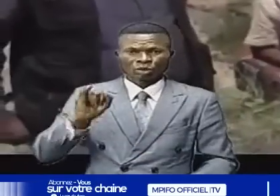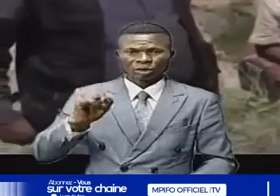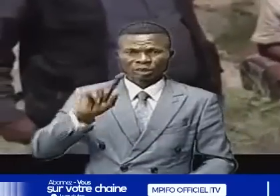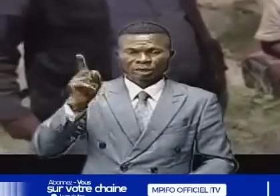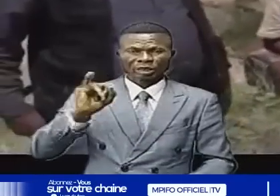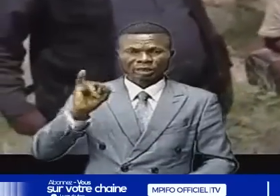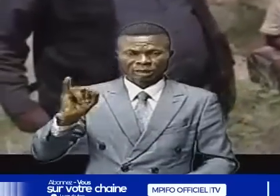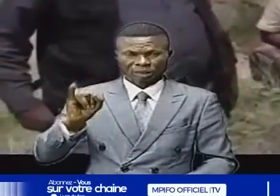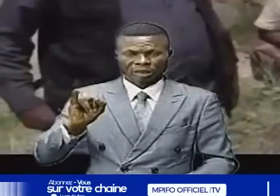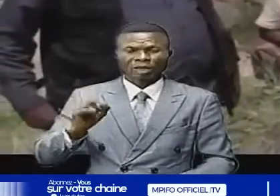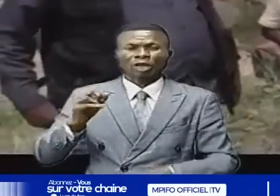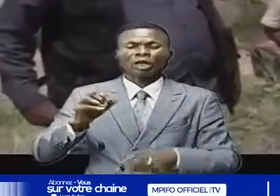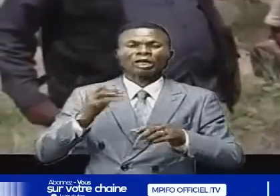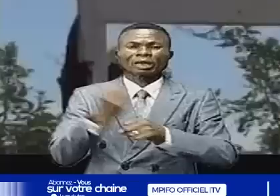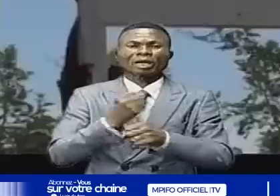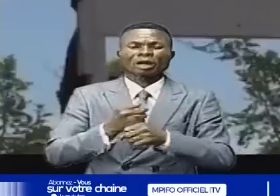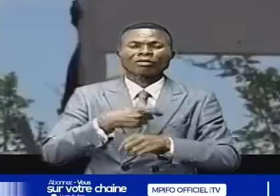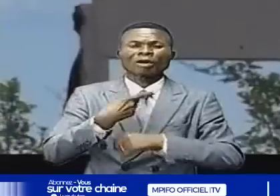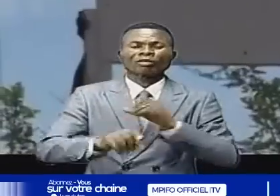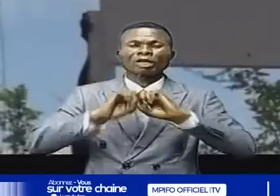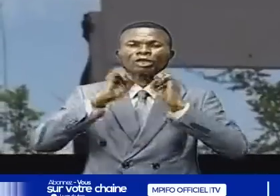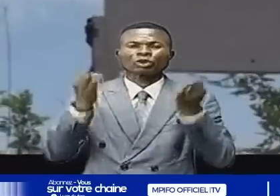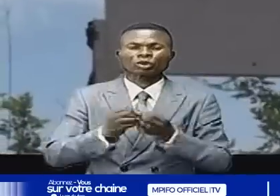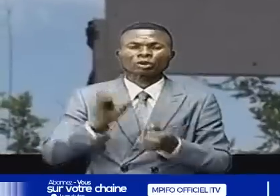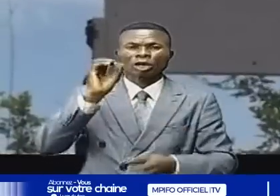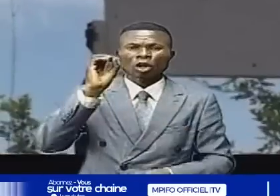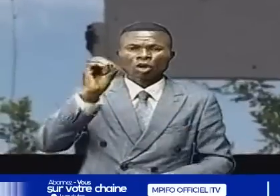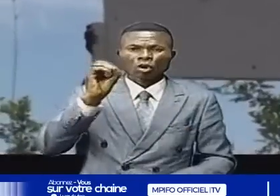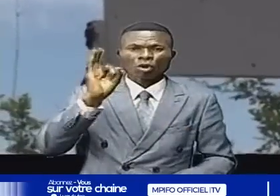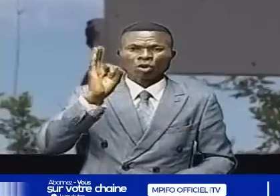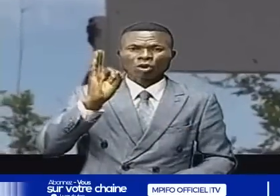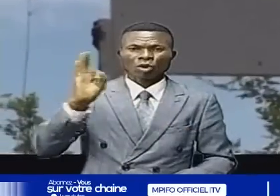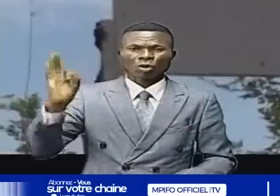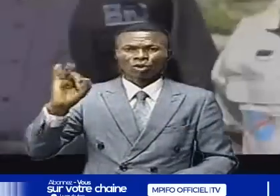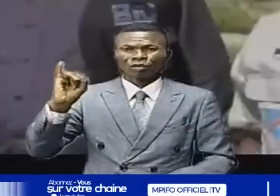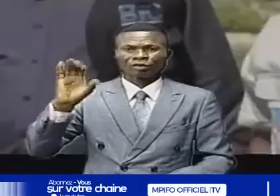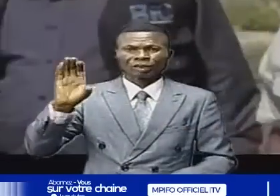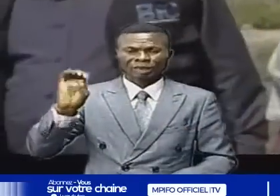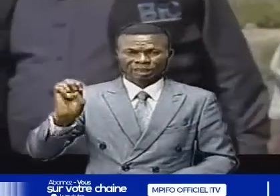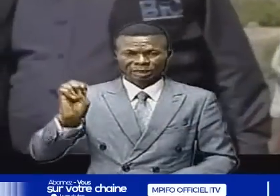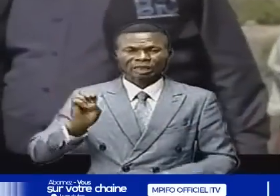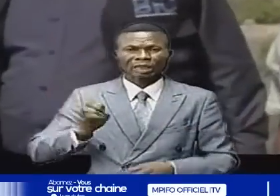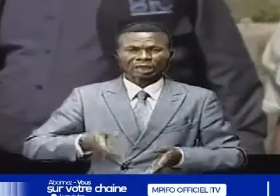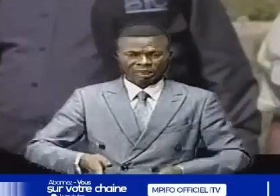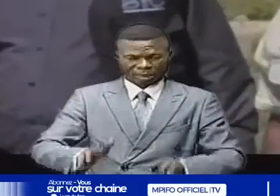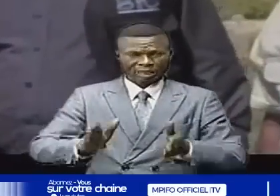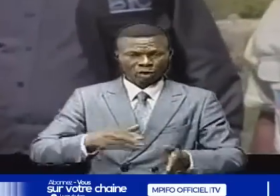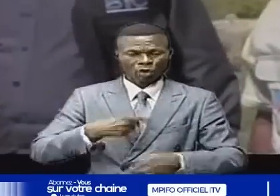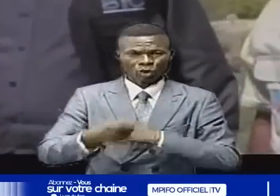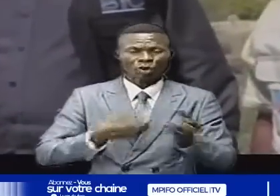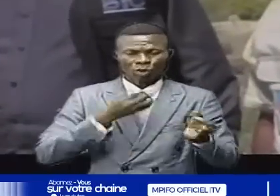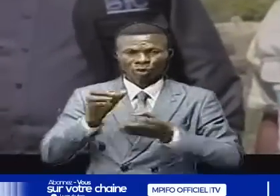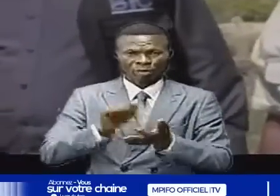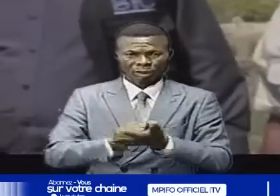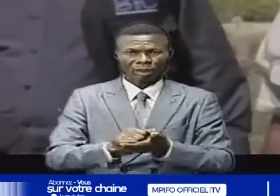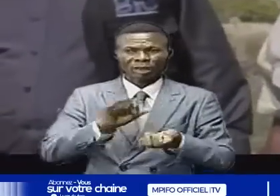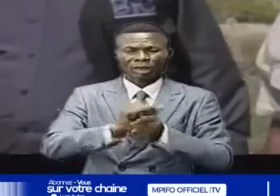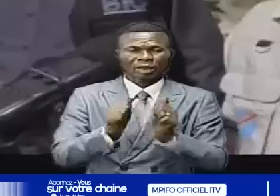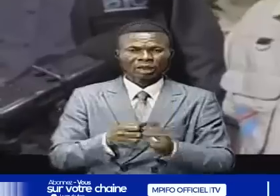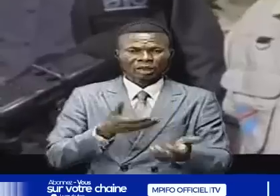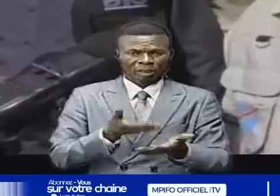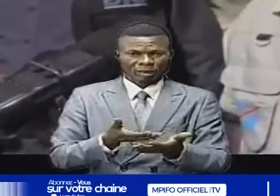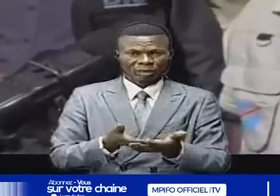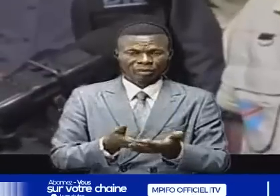des routes Sud-Kivu et vont durer 60 jours hors intempérie, a précisé le directeur provincial de l'Office des routes, Tanisse Kakesa